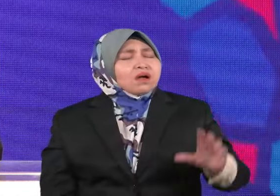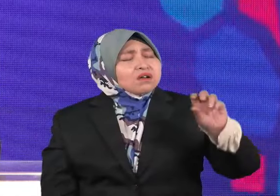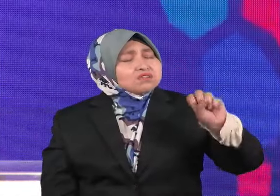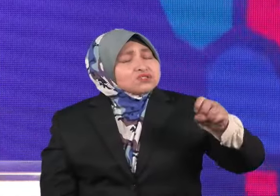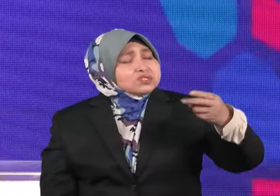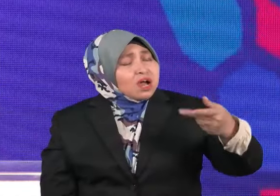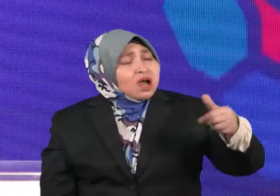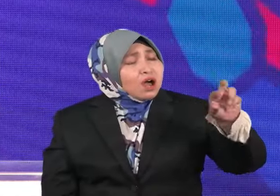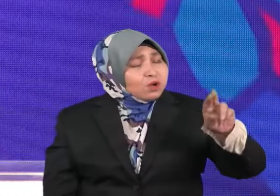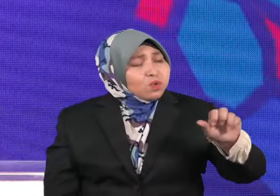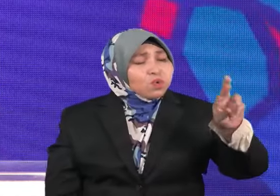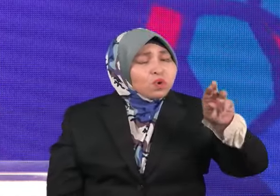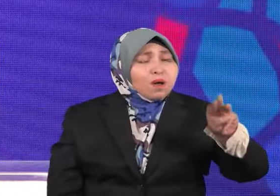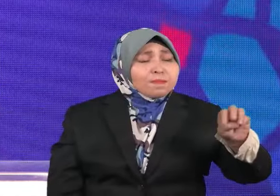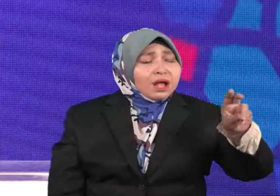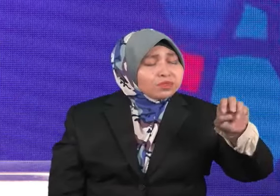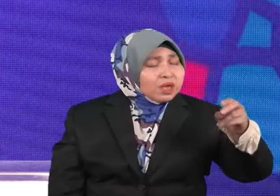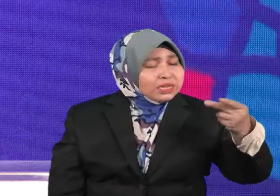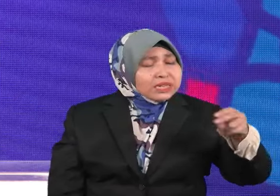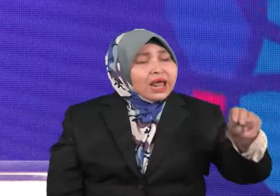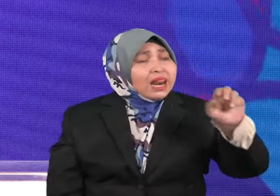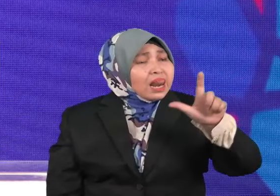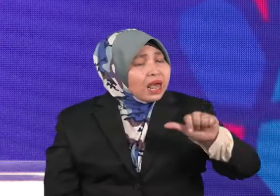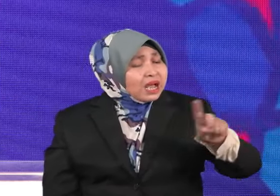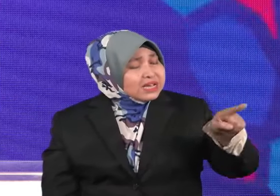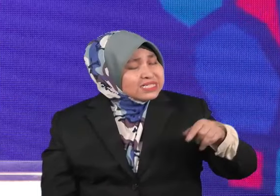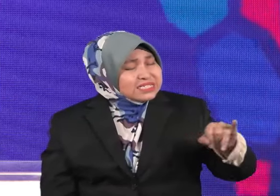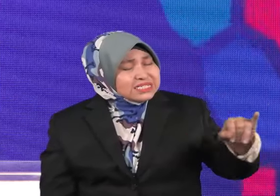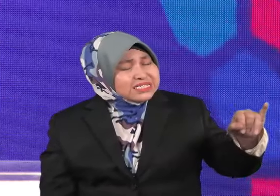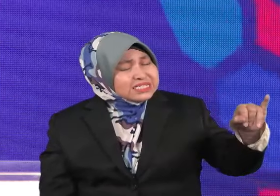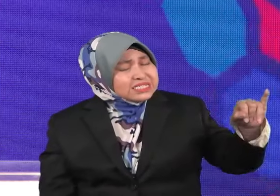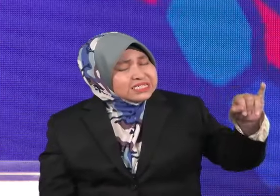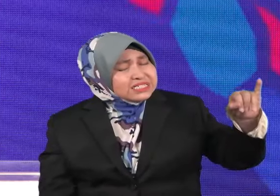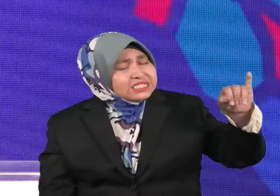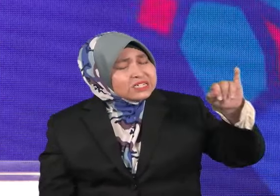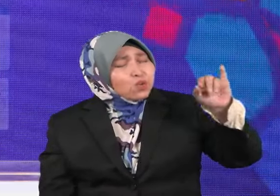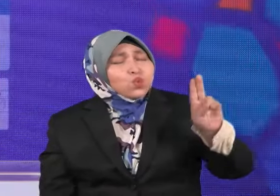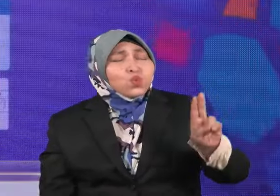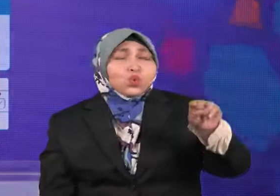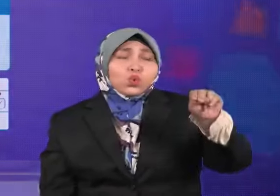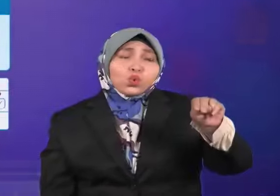Syahrul Ramadan allazi